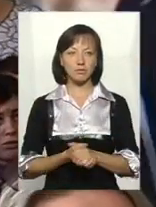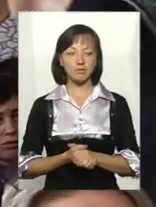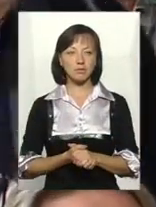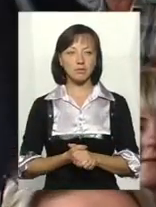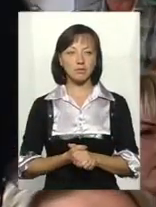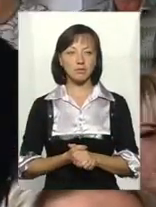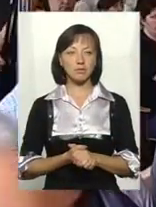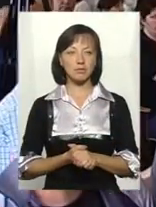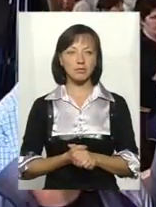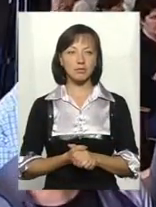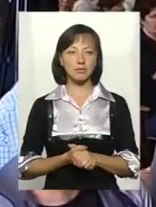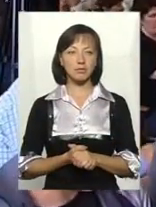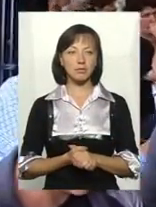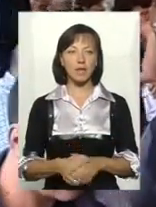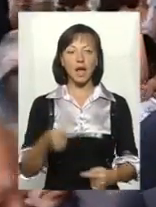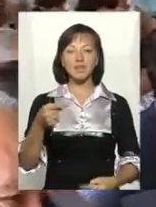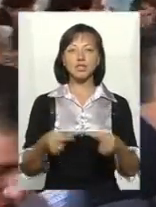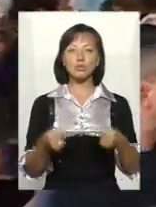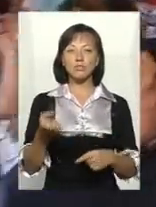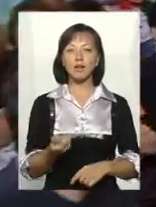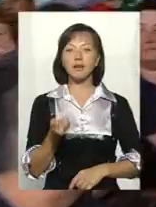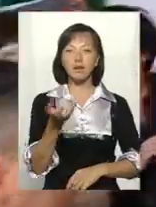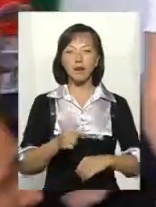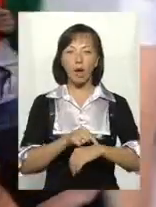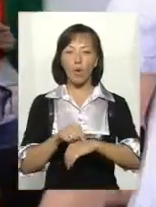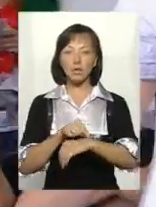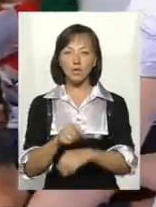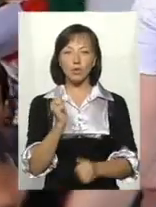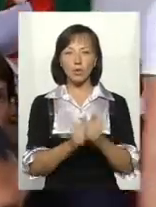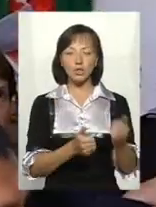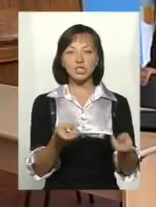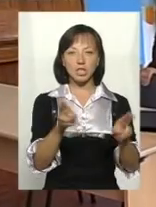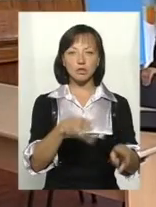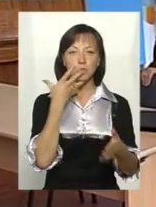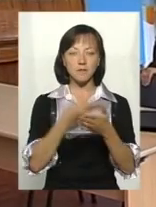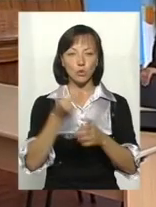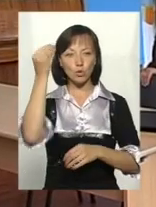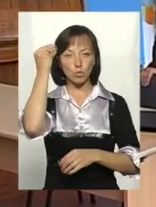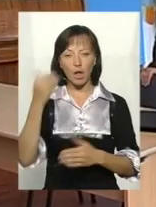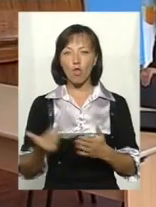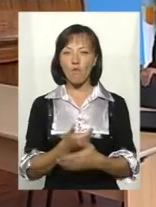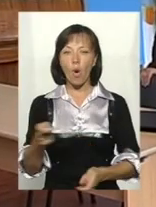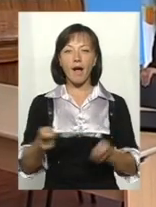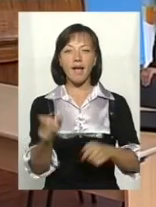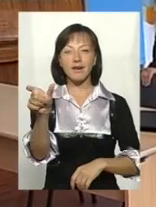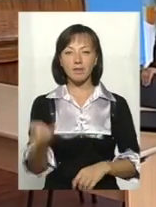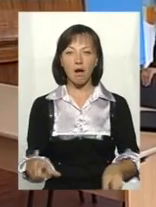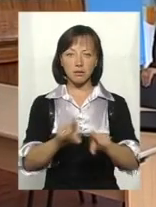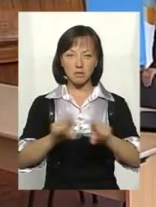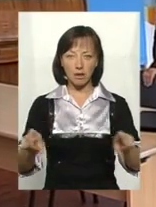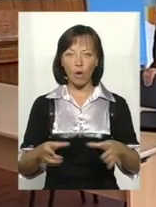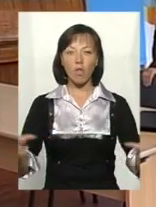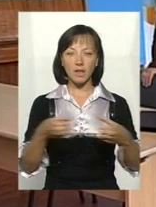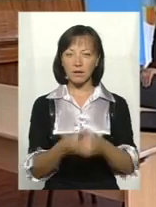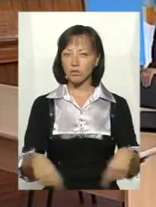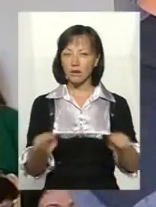і ні. Дискутували кілька годин, однак кожен залишився при своїй думці. Проте нового керівника навчального закладу колективу